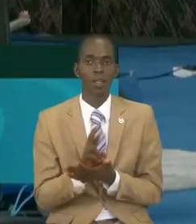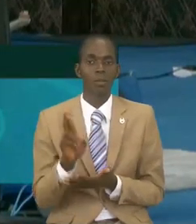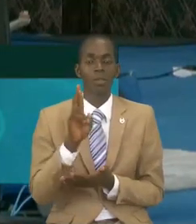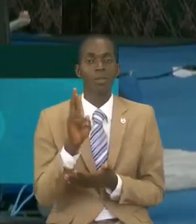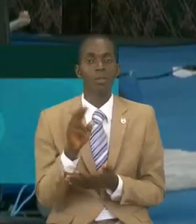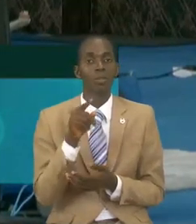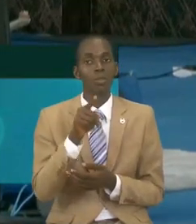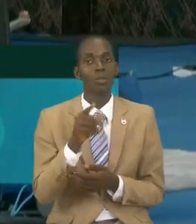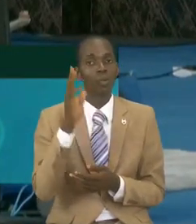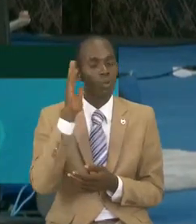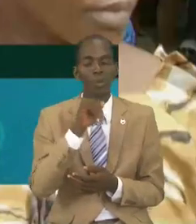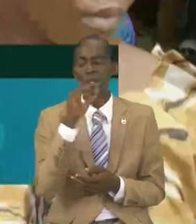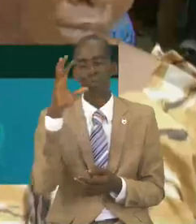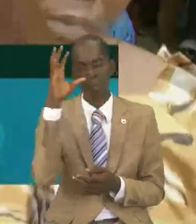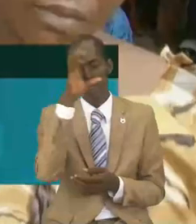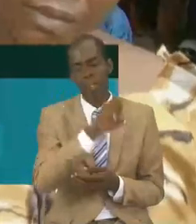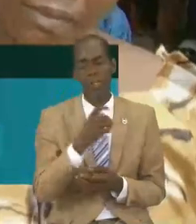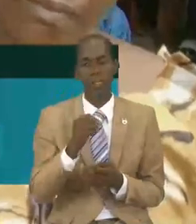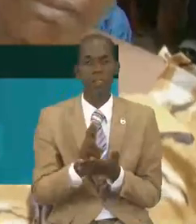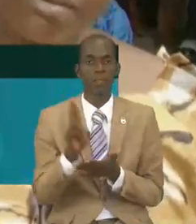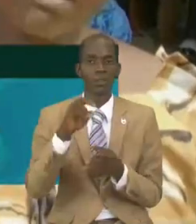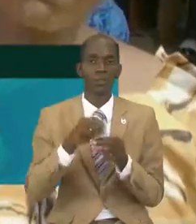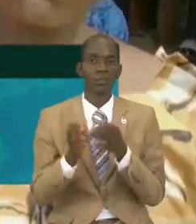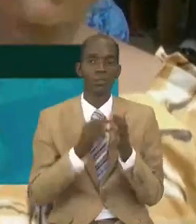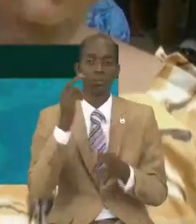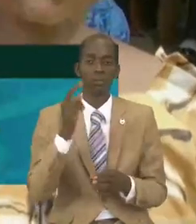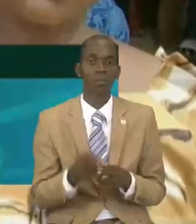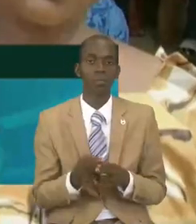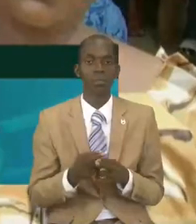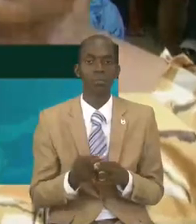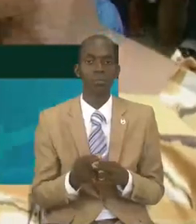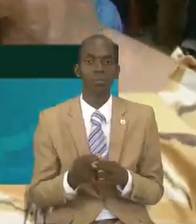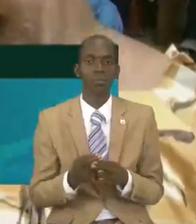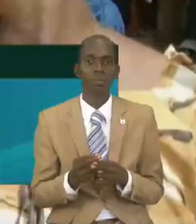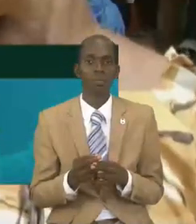L'enlèvement des justes en Christ. Vous n'allez pas rater l'enlèvement. Dites-le moi.